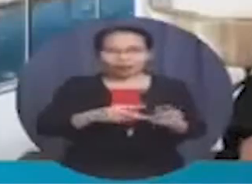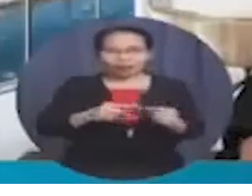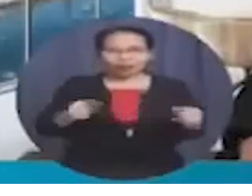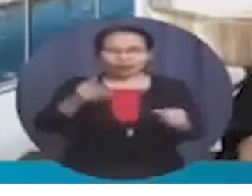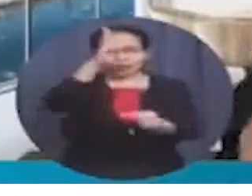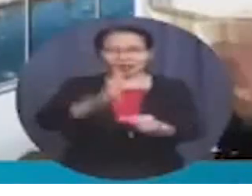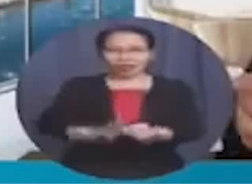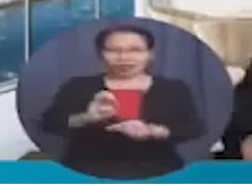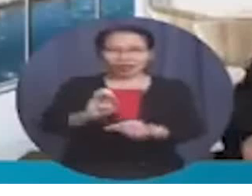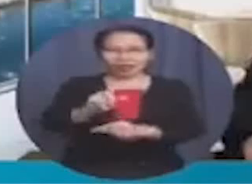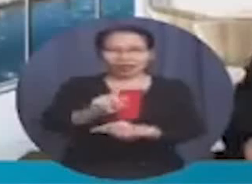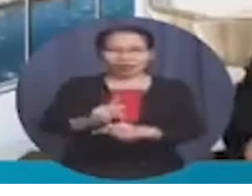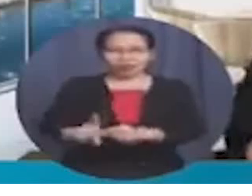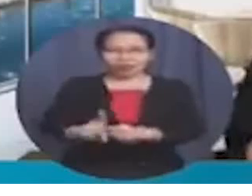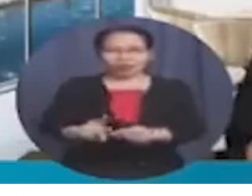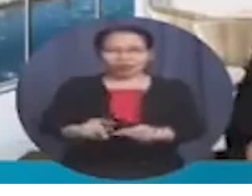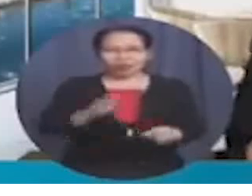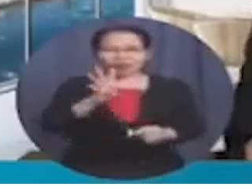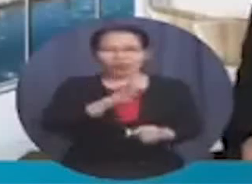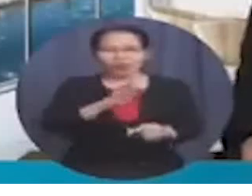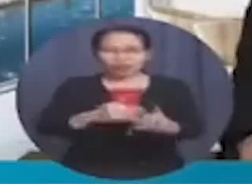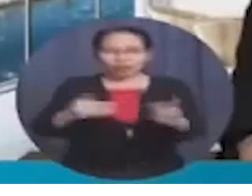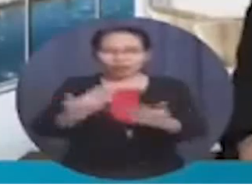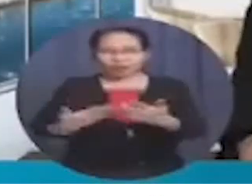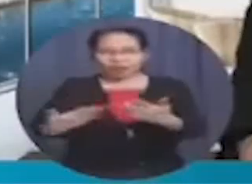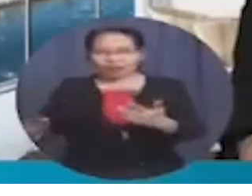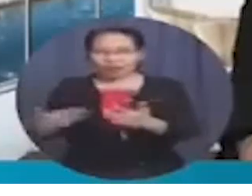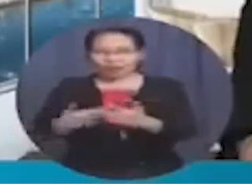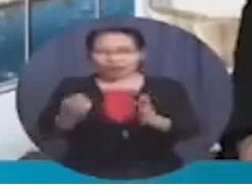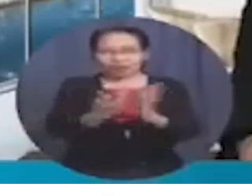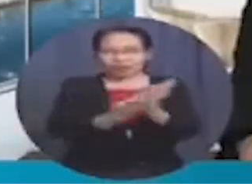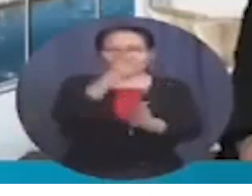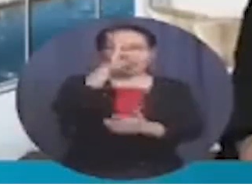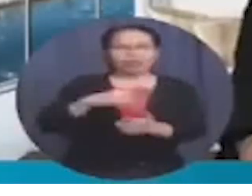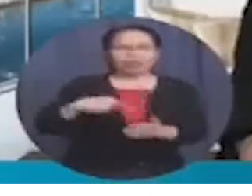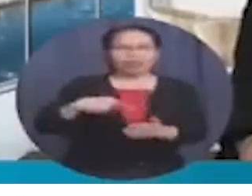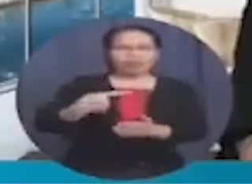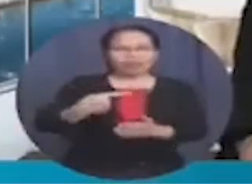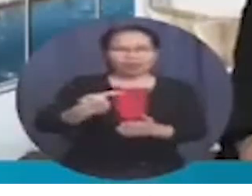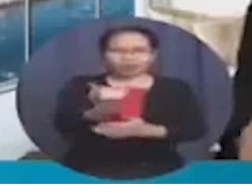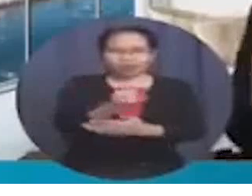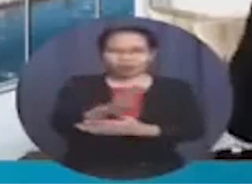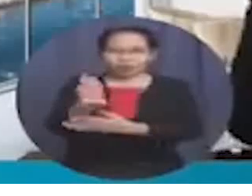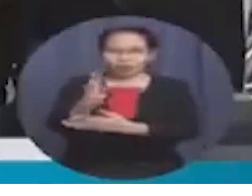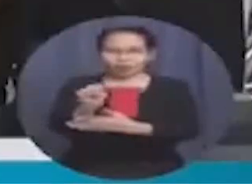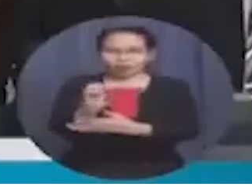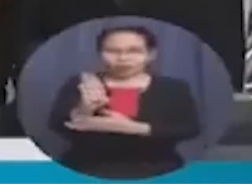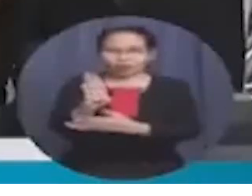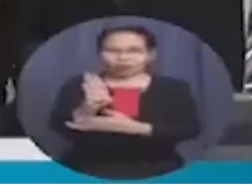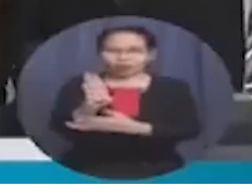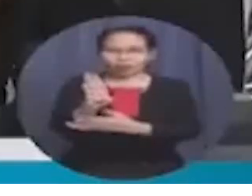Diyos yun eh. Nagsasalita siya ng laban sa kalooban ng Diyos eh. Sinasabi niya kay Job na si Job